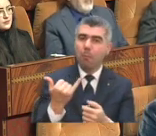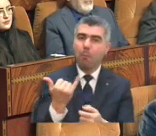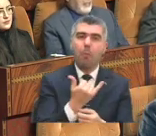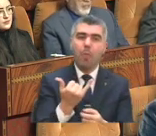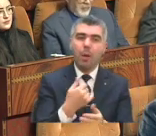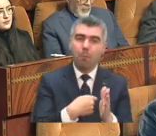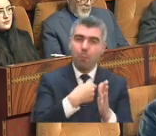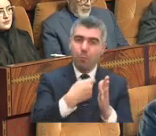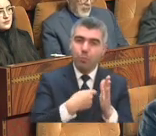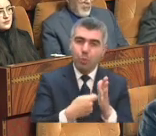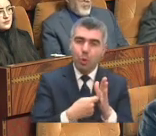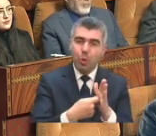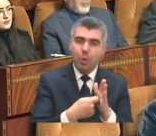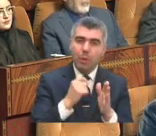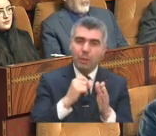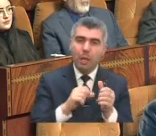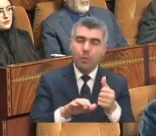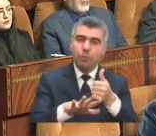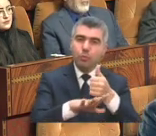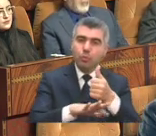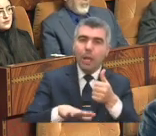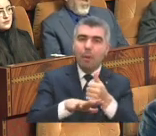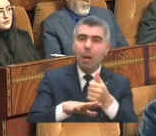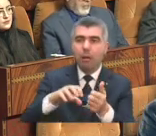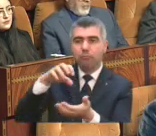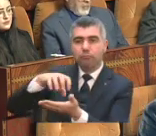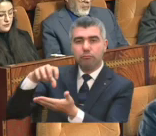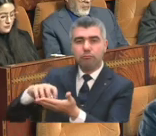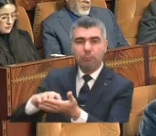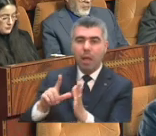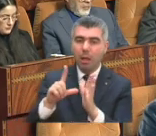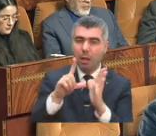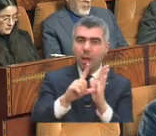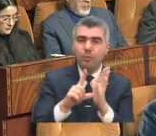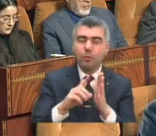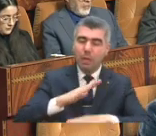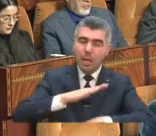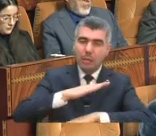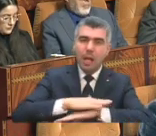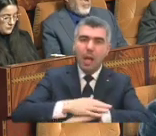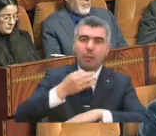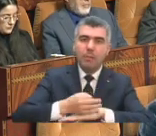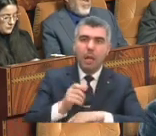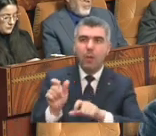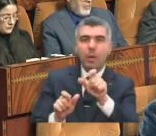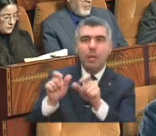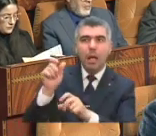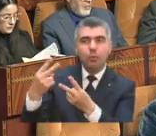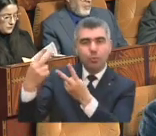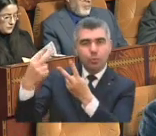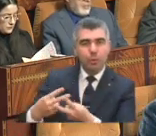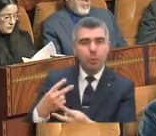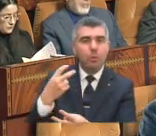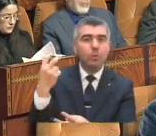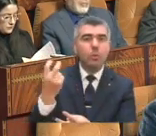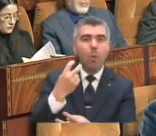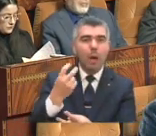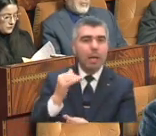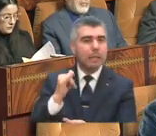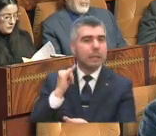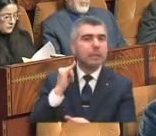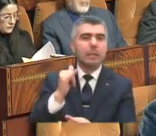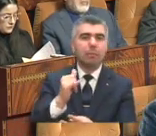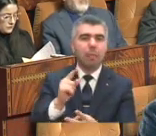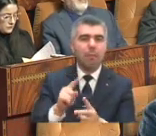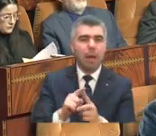المشروع المجتمعي الواعد في دولة الحق والقانون بما يعانيه المواطن والوافد والسائح من مضايقات مستفزة